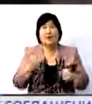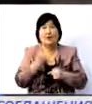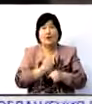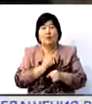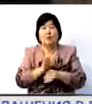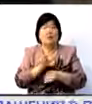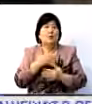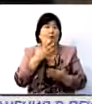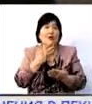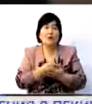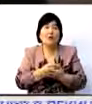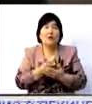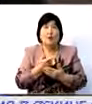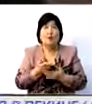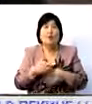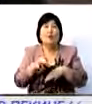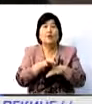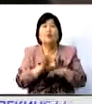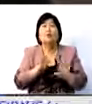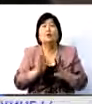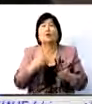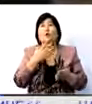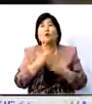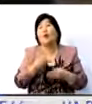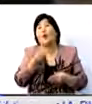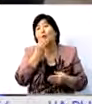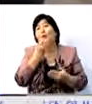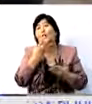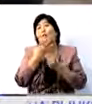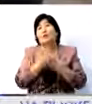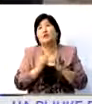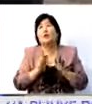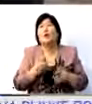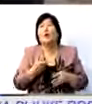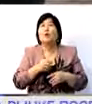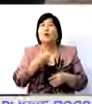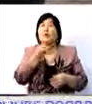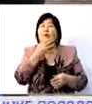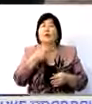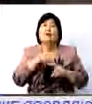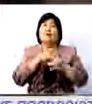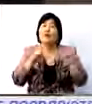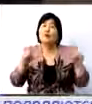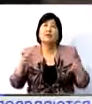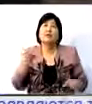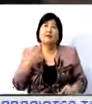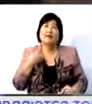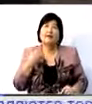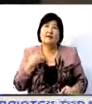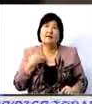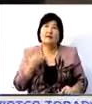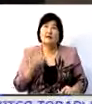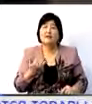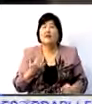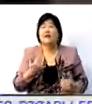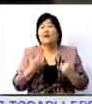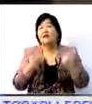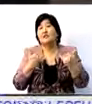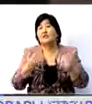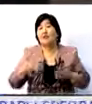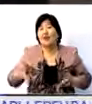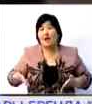был свой, чтобы мы носили только все свое и кушали все свое. Очень понравился объект Кызылординский сервис придорожный, потому